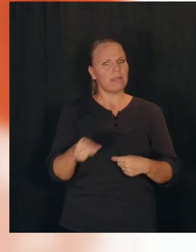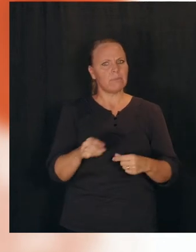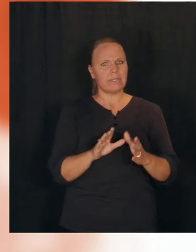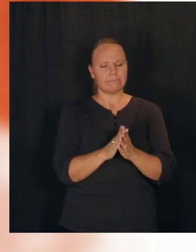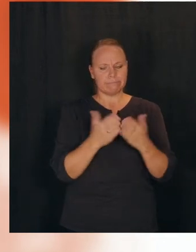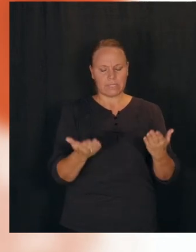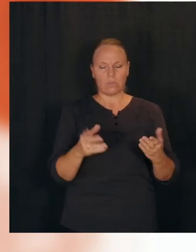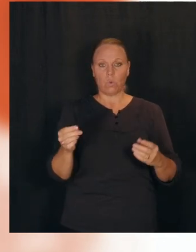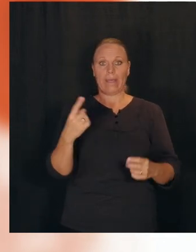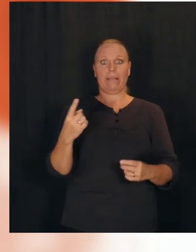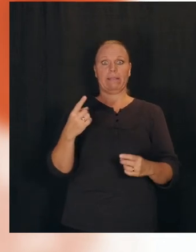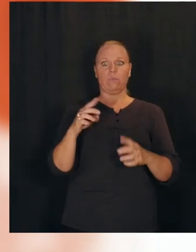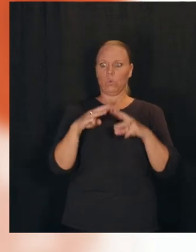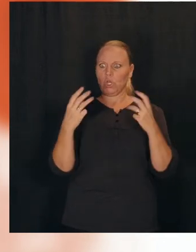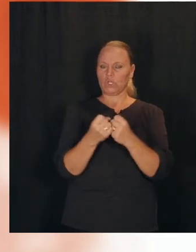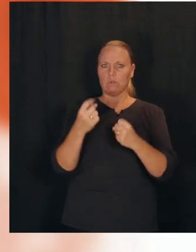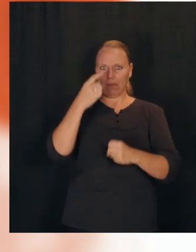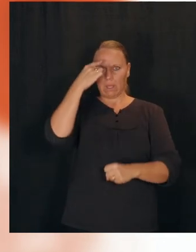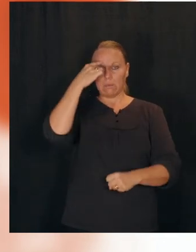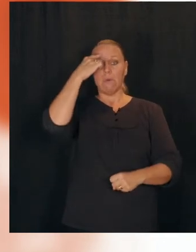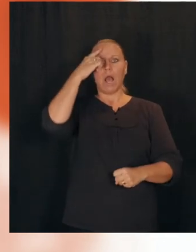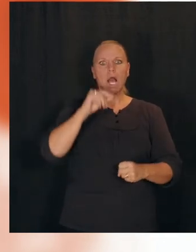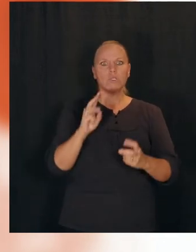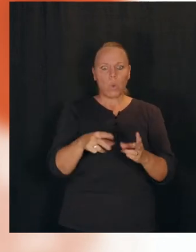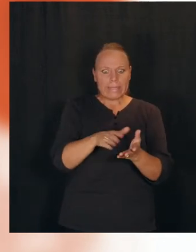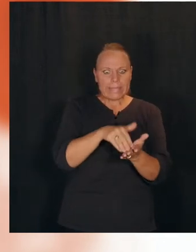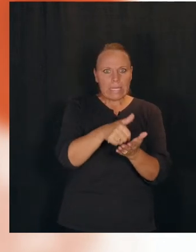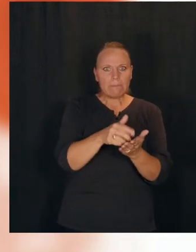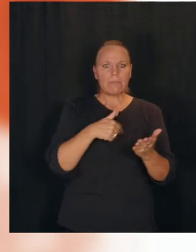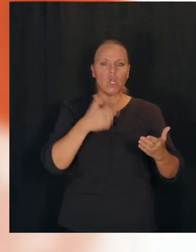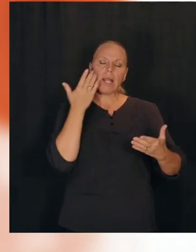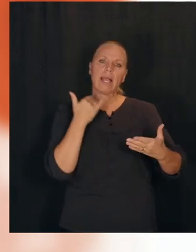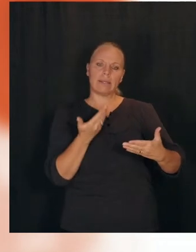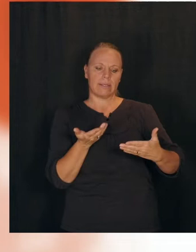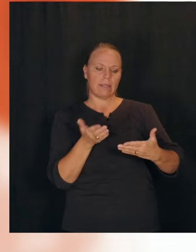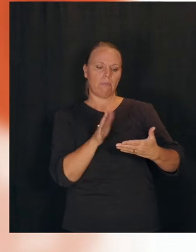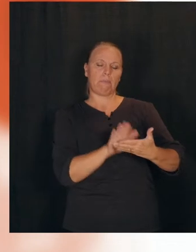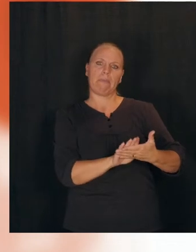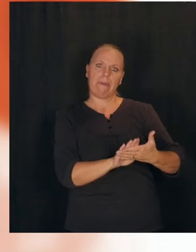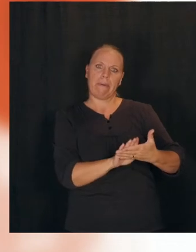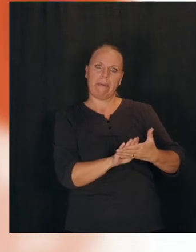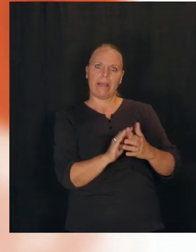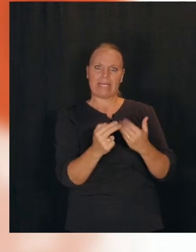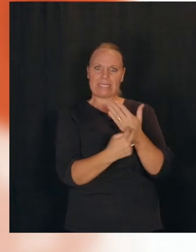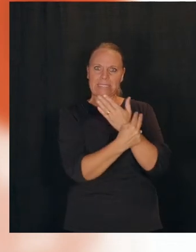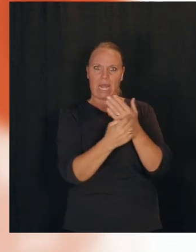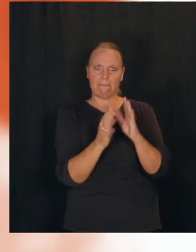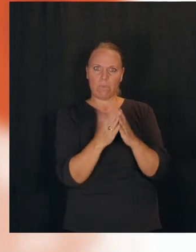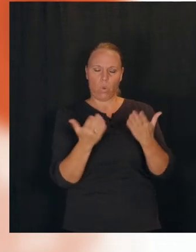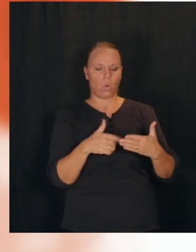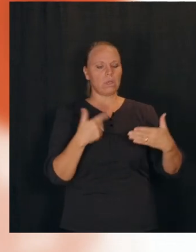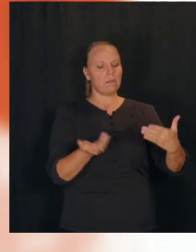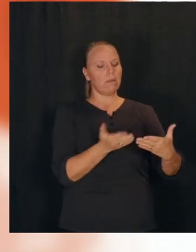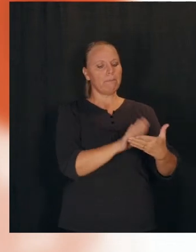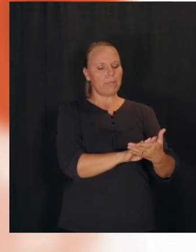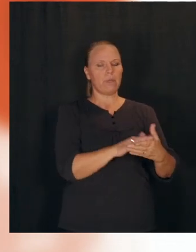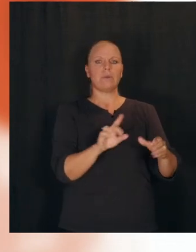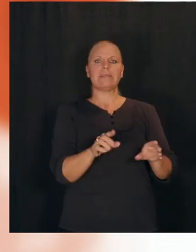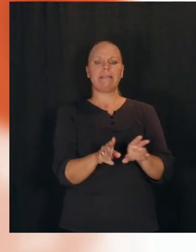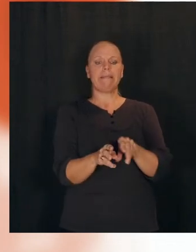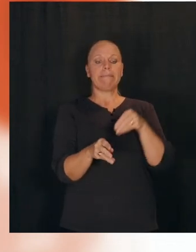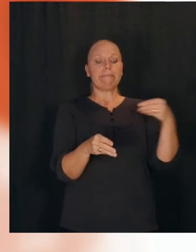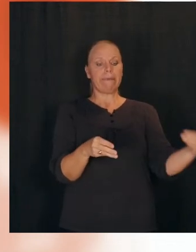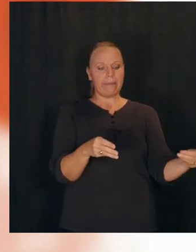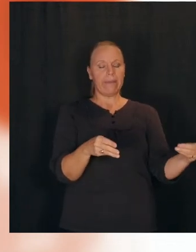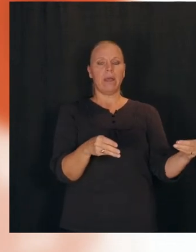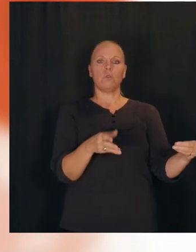klackte till i honom att ja, men med det här limmet så skulle jag ju kunna sätta fast mina bokmärken så de inte ramlade ut och ändå flytta dem utan